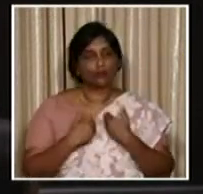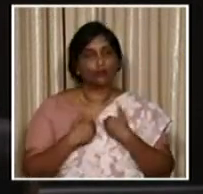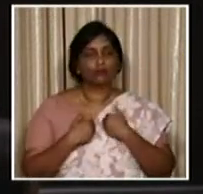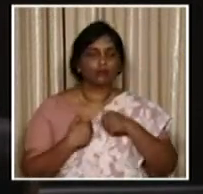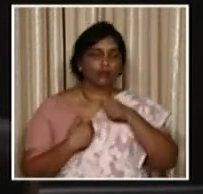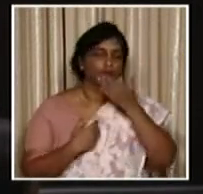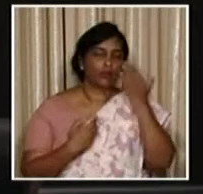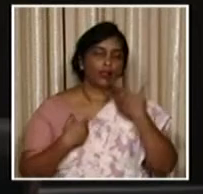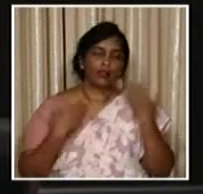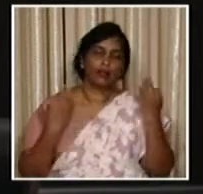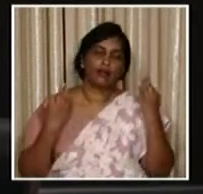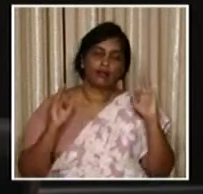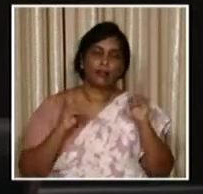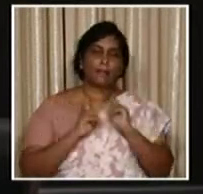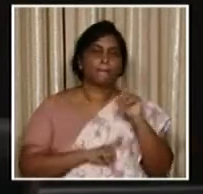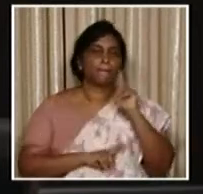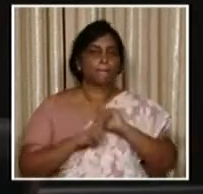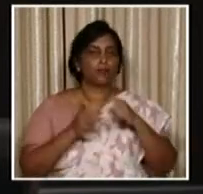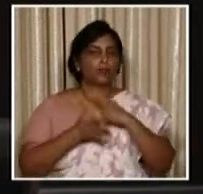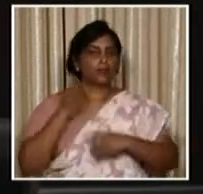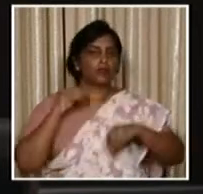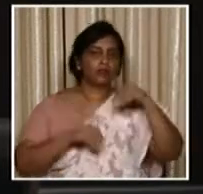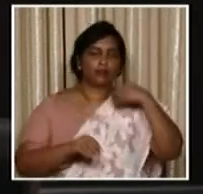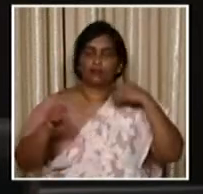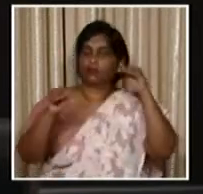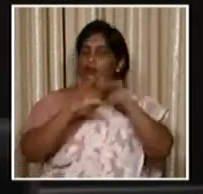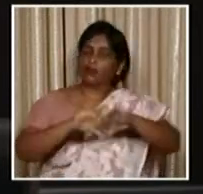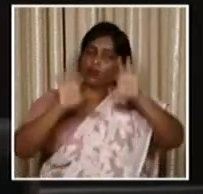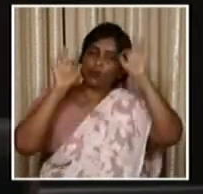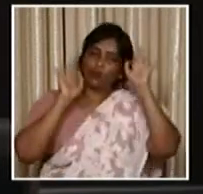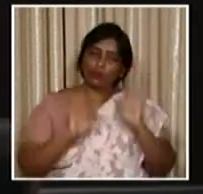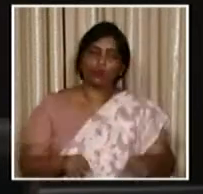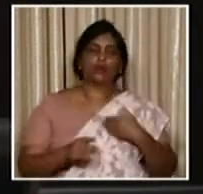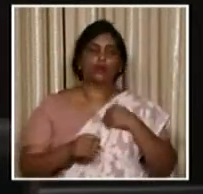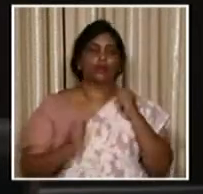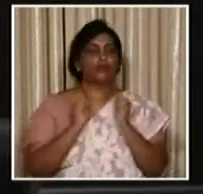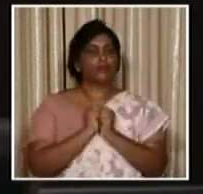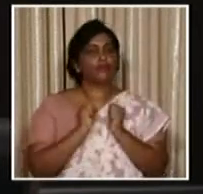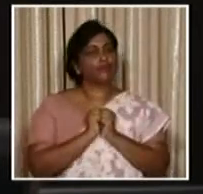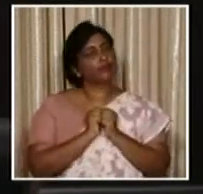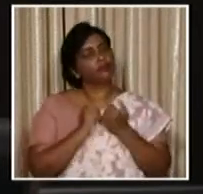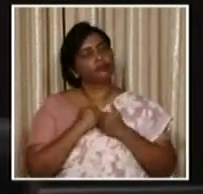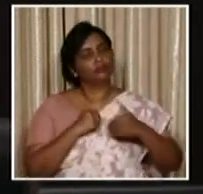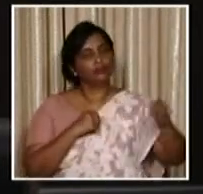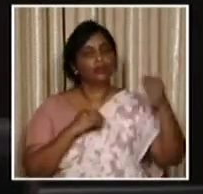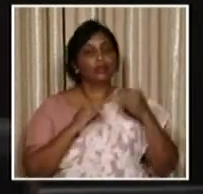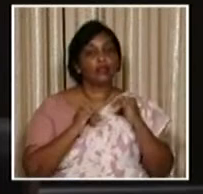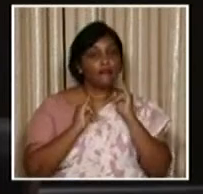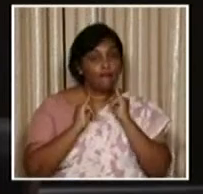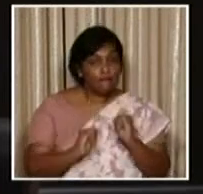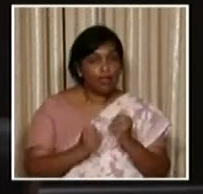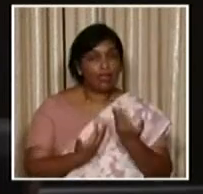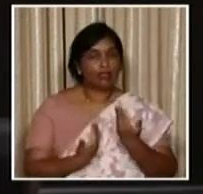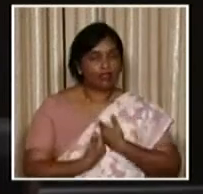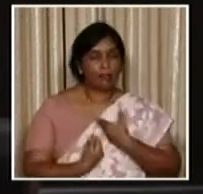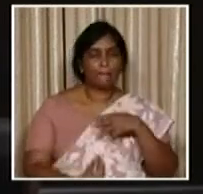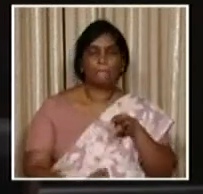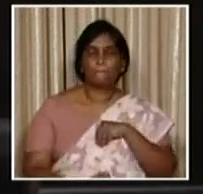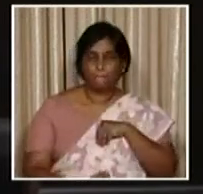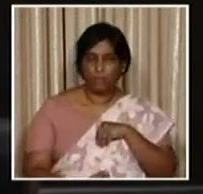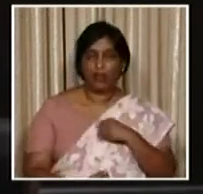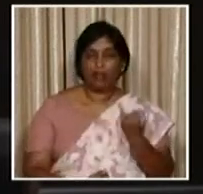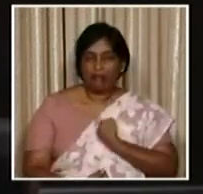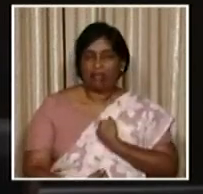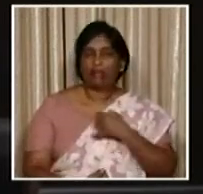එදාට පුළුවන් නිදහසේ පාර්ලිමේන්තු මැතිවරණයකටවත් ඉදිරිපත් නොවි මගේ රාජකාරියක් කරගෙන වැරද්ද මමත් පිළි අරගෙන